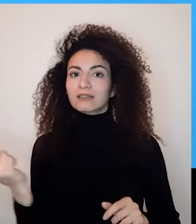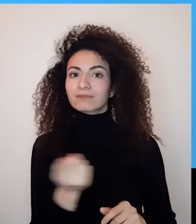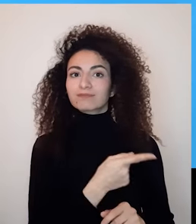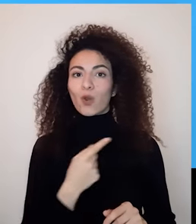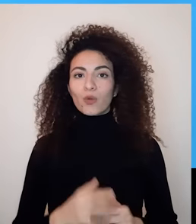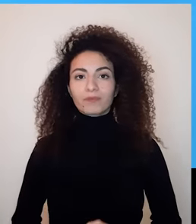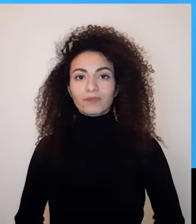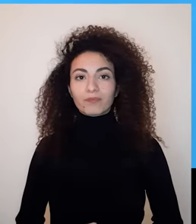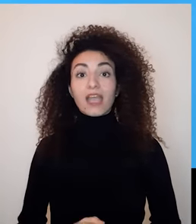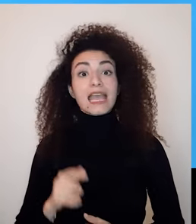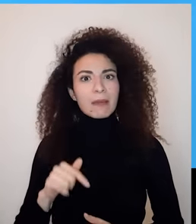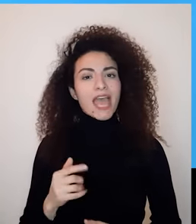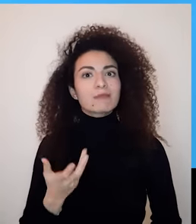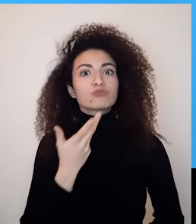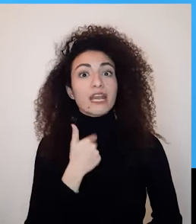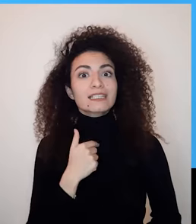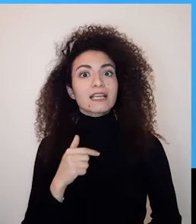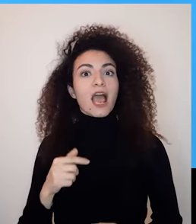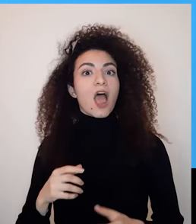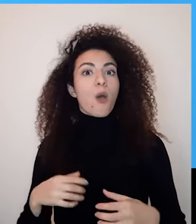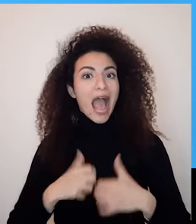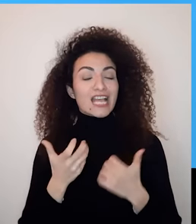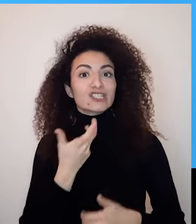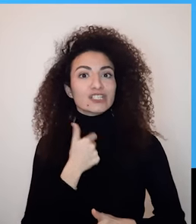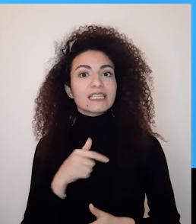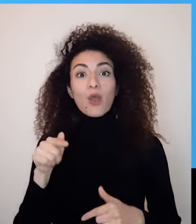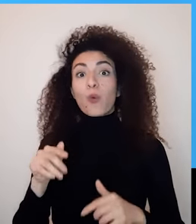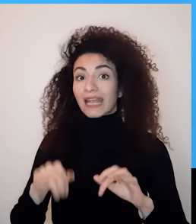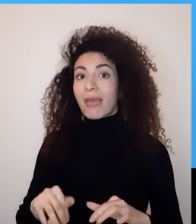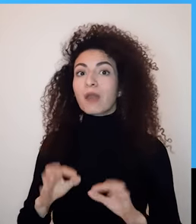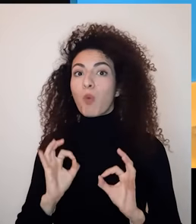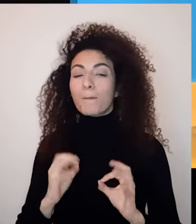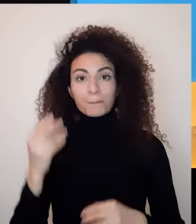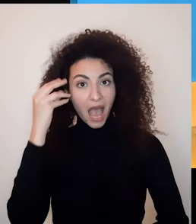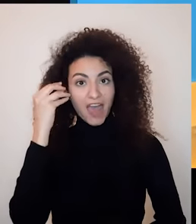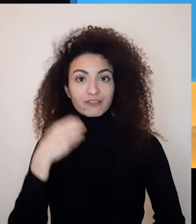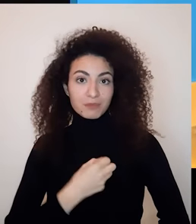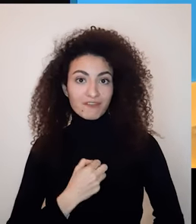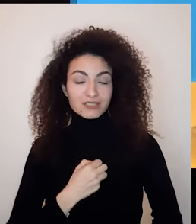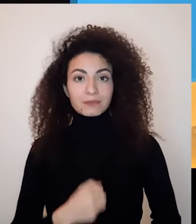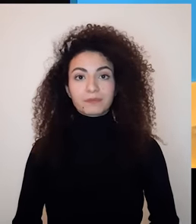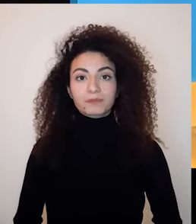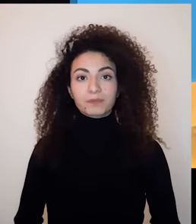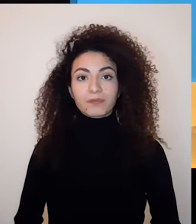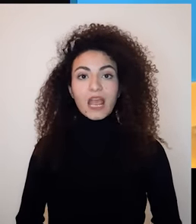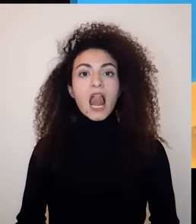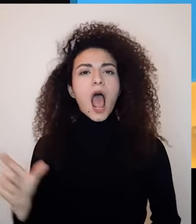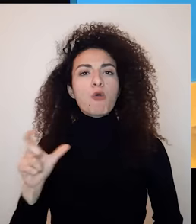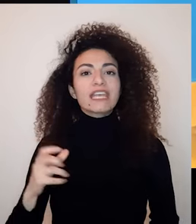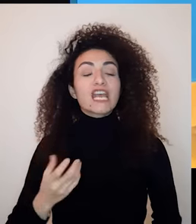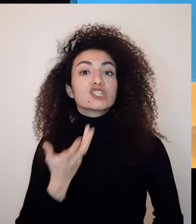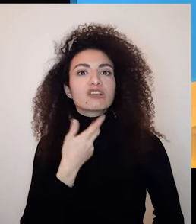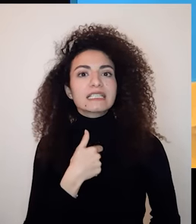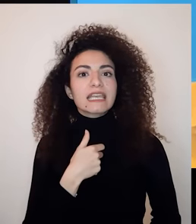الآخرين، والبعد الجنسي هو جزء من هيدي الفرادة بتتميز فيه كل امرأة ذات إعاقة. من المهم التأكيد بداية أن الحياة الجنسية